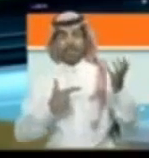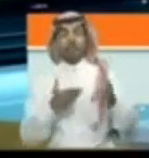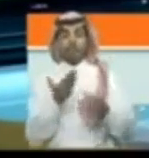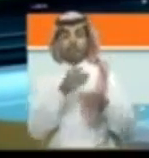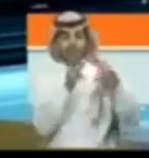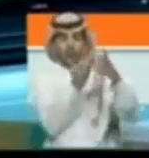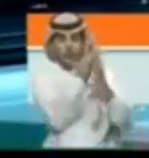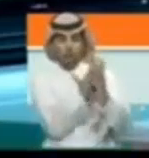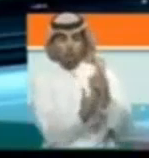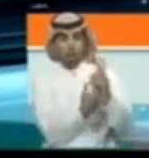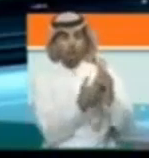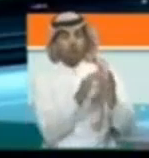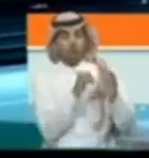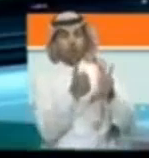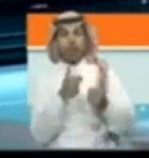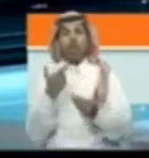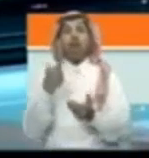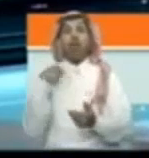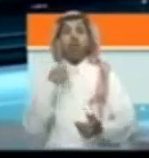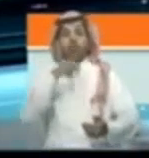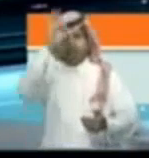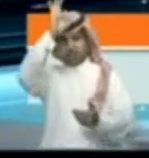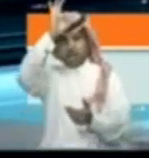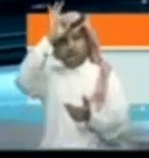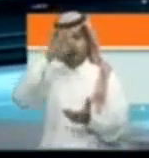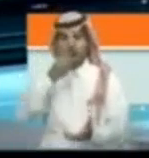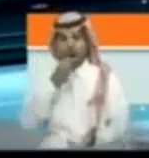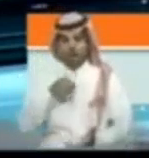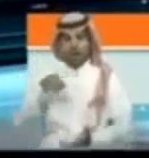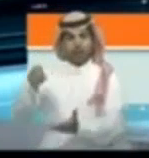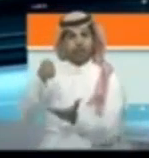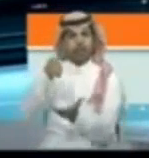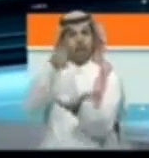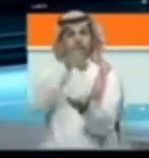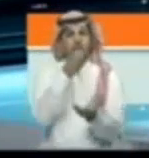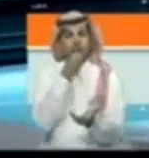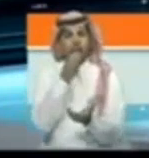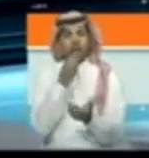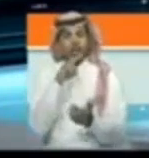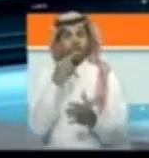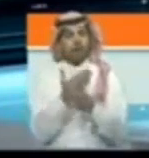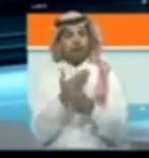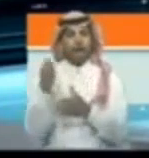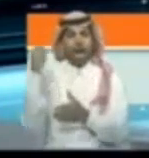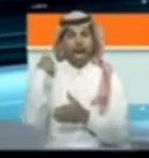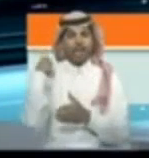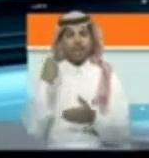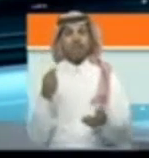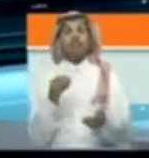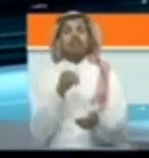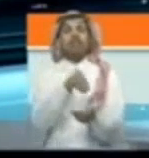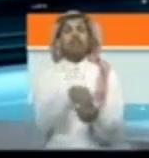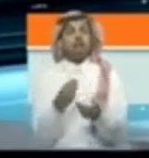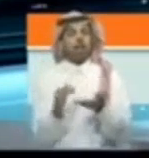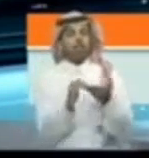روحا ودما، وزعت الإدارة العامة لرعاية أسر الشهداء والمصابين بوزارة